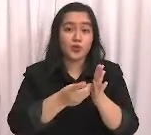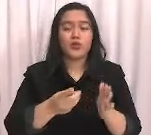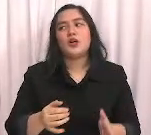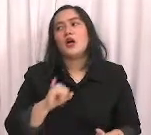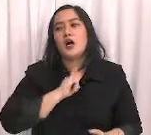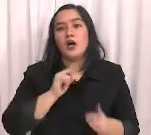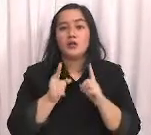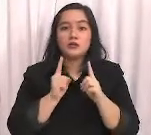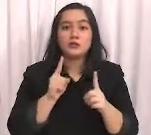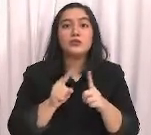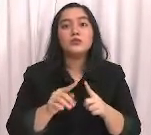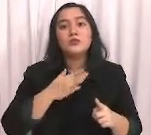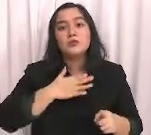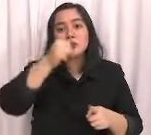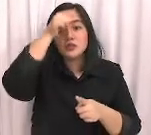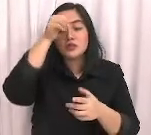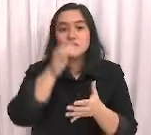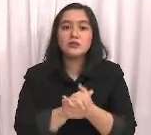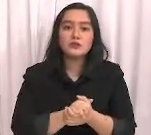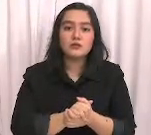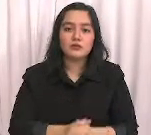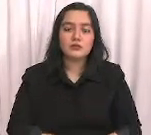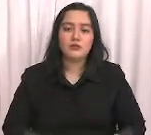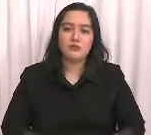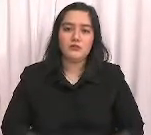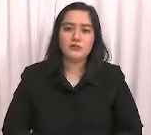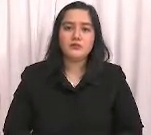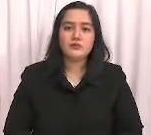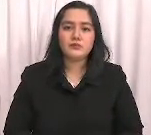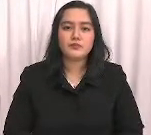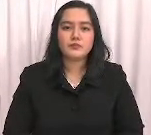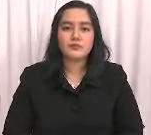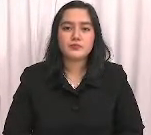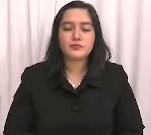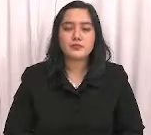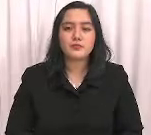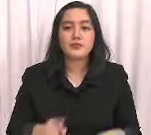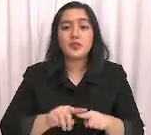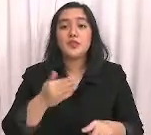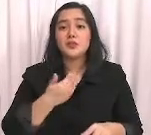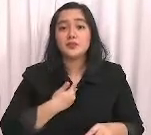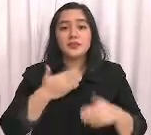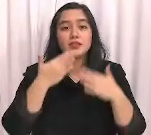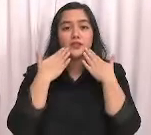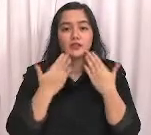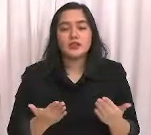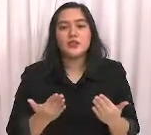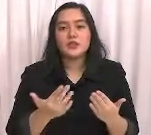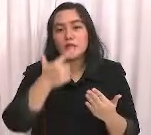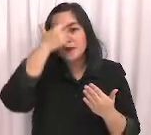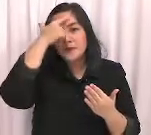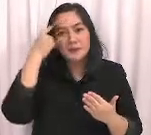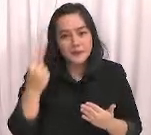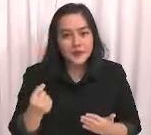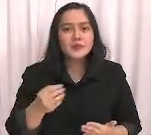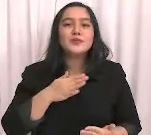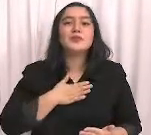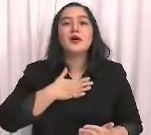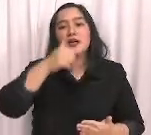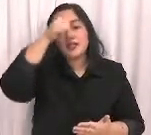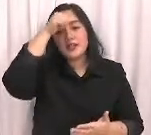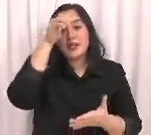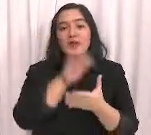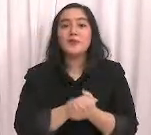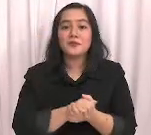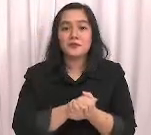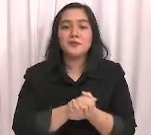beses po ito, Pastor, na nakita ko na I'm so thankful that my husband literally trusts my, para